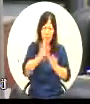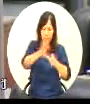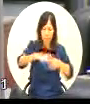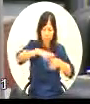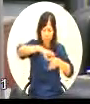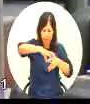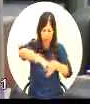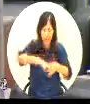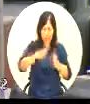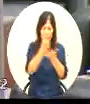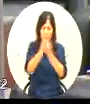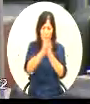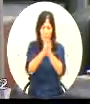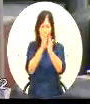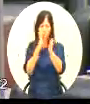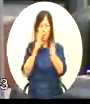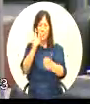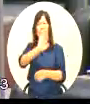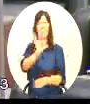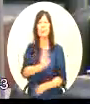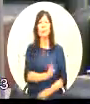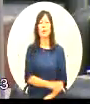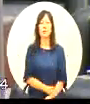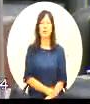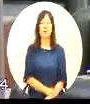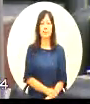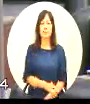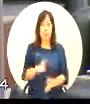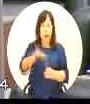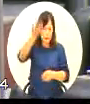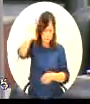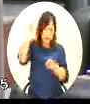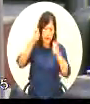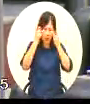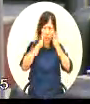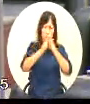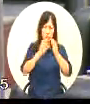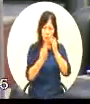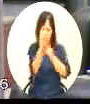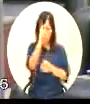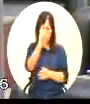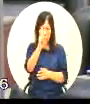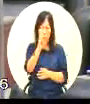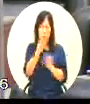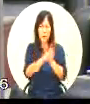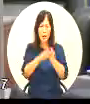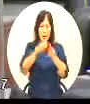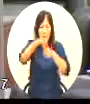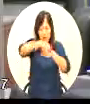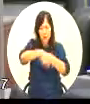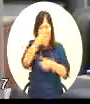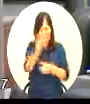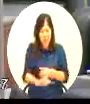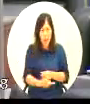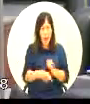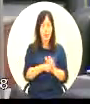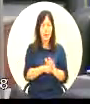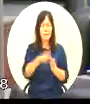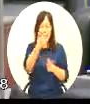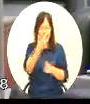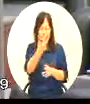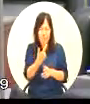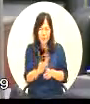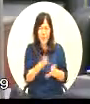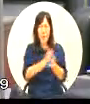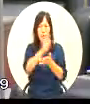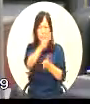用大家排队然后在那边等。那像以前过去高雄市就是只有一台，然后系统又慢，然后就很慢很慢，之